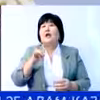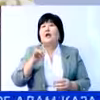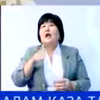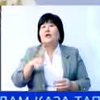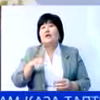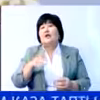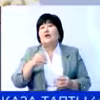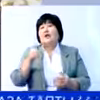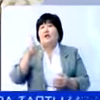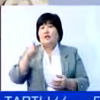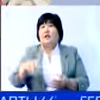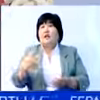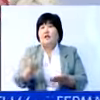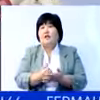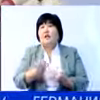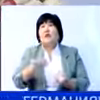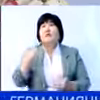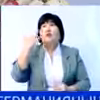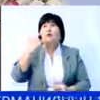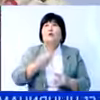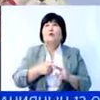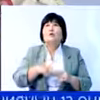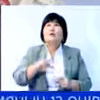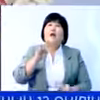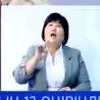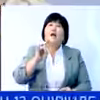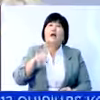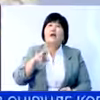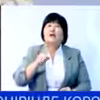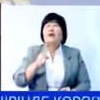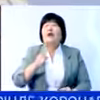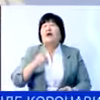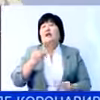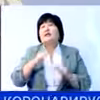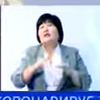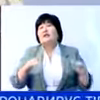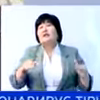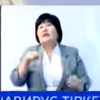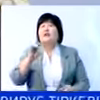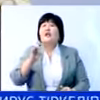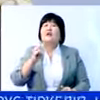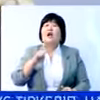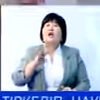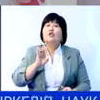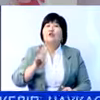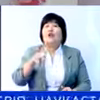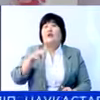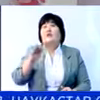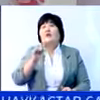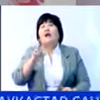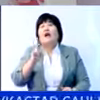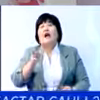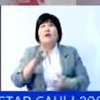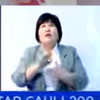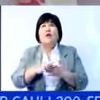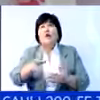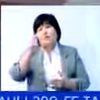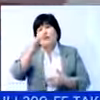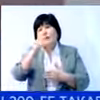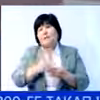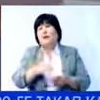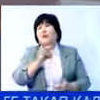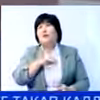отырмын. Қазіргі мақсатым осы аралдағы детский тренажер ашып, ЛФК-мды жалғастыру. Мемлекеттік бағдарламаның